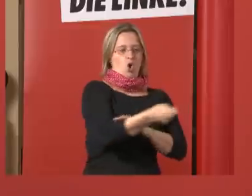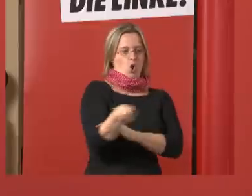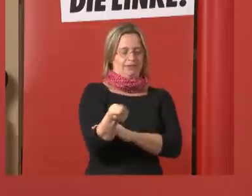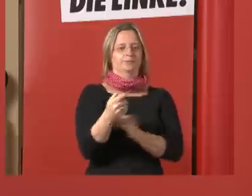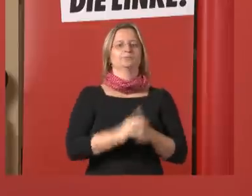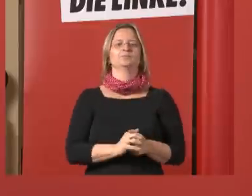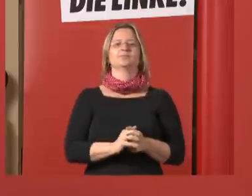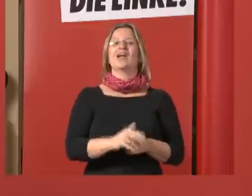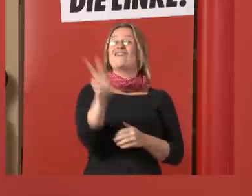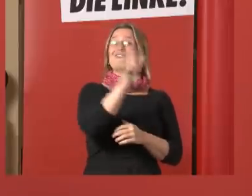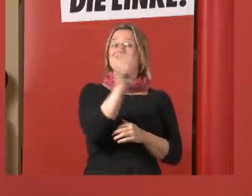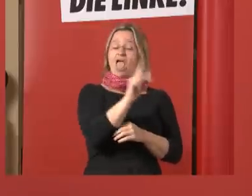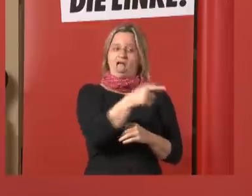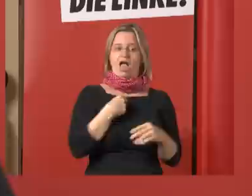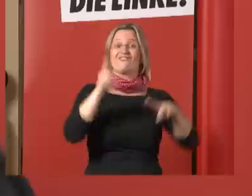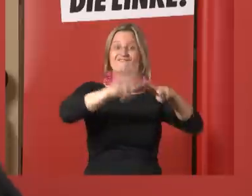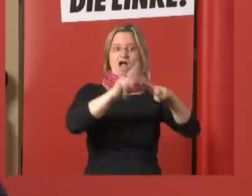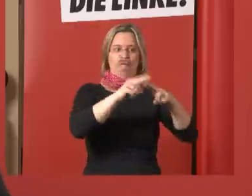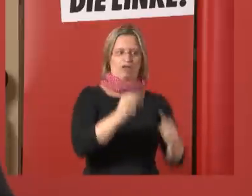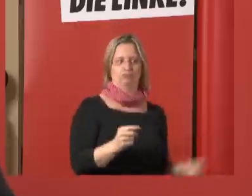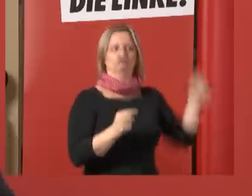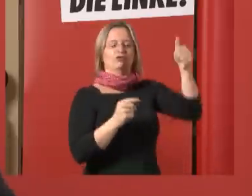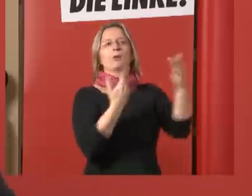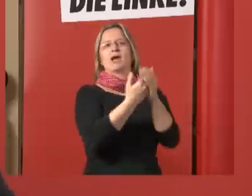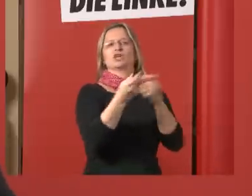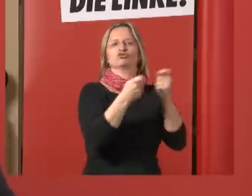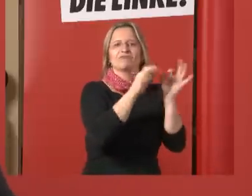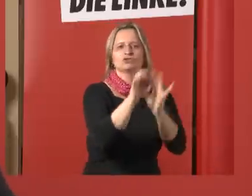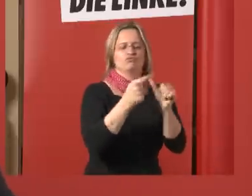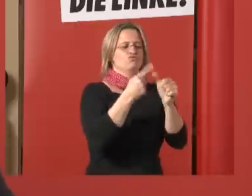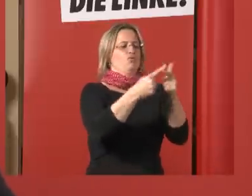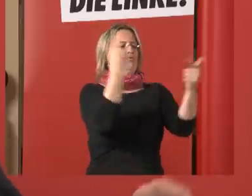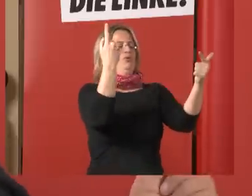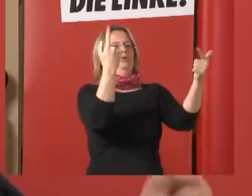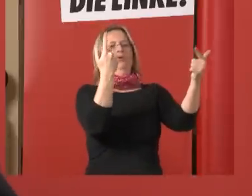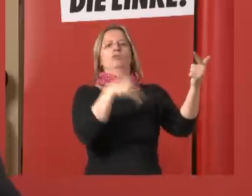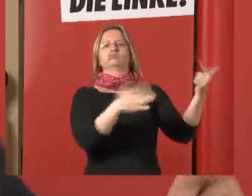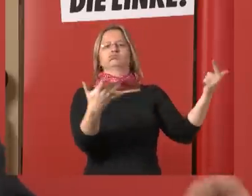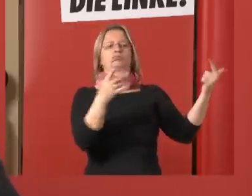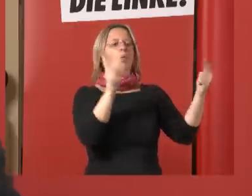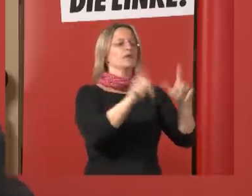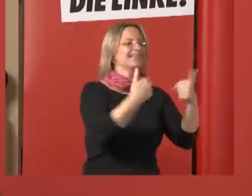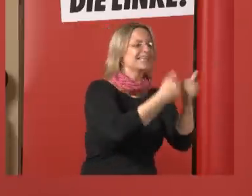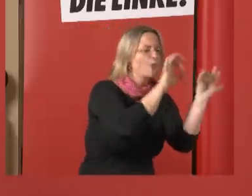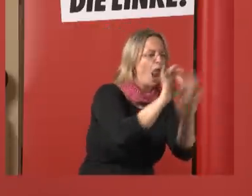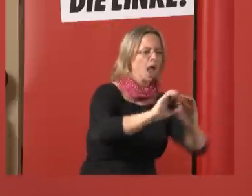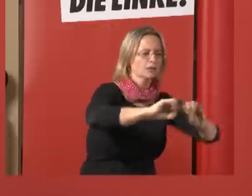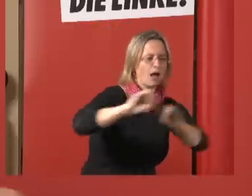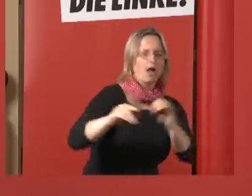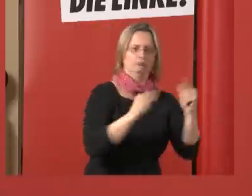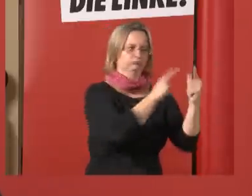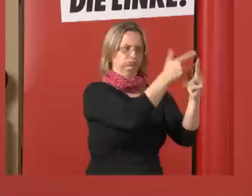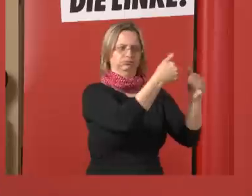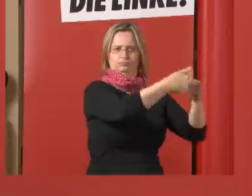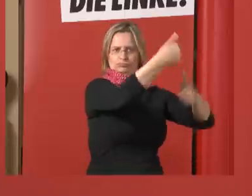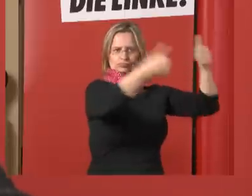was die Werkstatt an Gewinn macht. Diejenigen Mitarbeiterinnen und Mitarbeiter der Werkstatt, die die Anleitungsfunktion haben, also